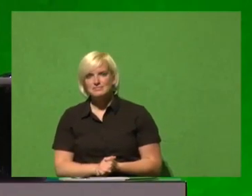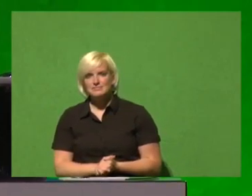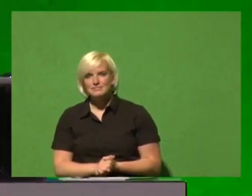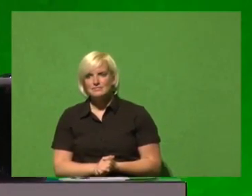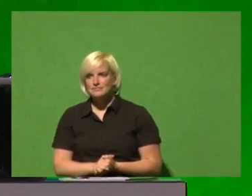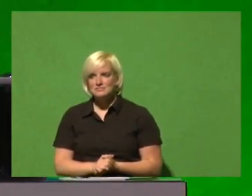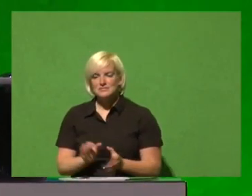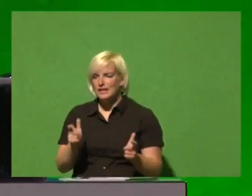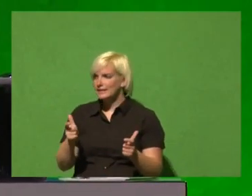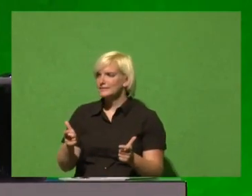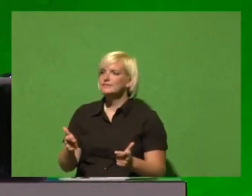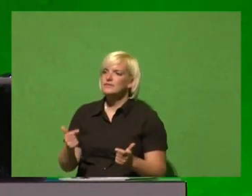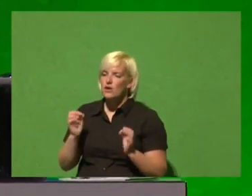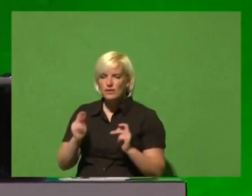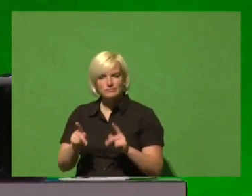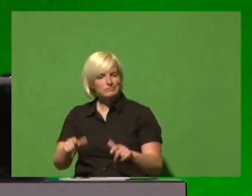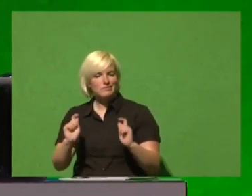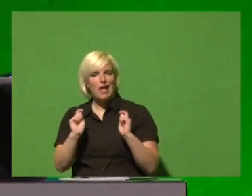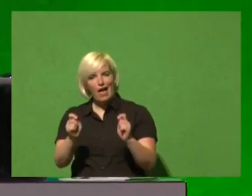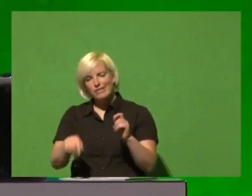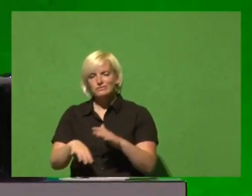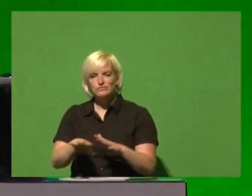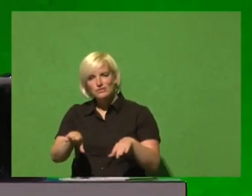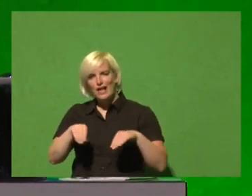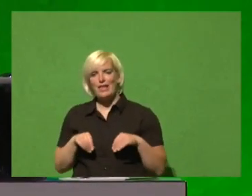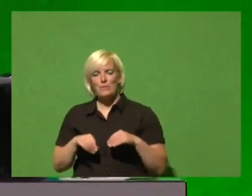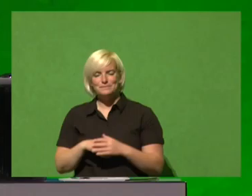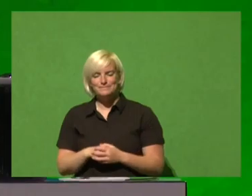Sehe ich auch keine. Herzlichen Dank, damit ist der Antrag einstimmig verabschiedet.